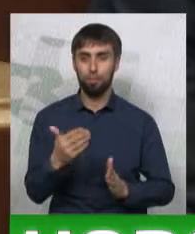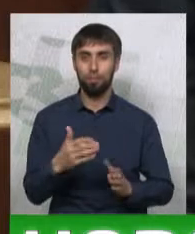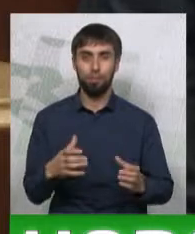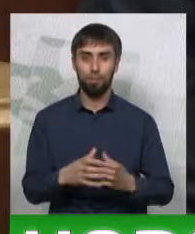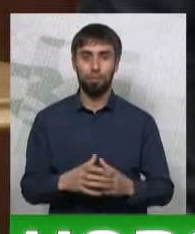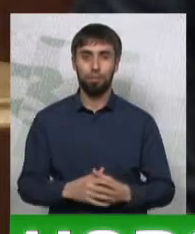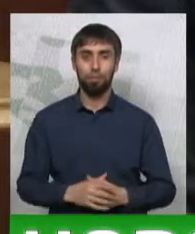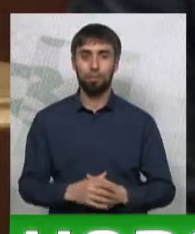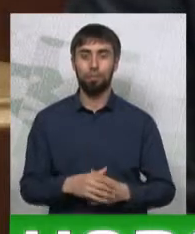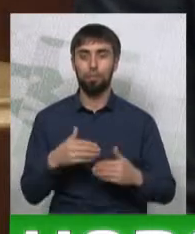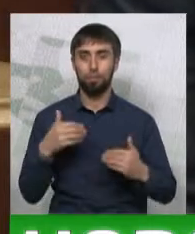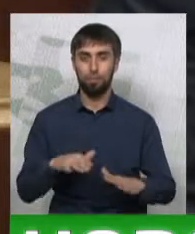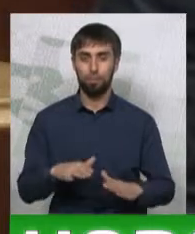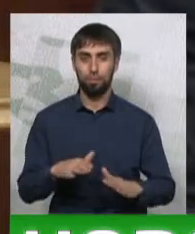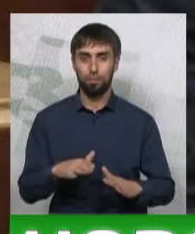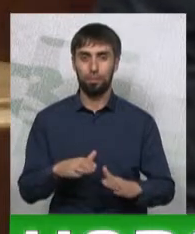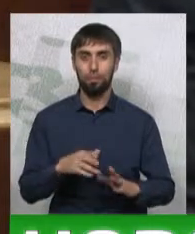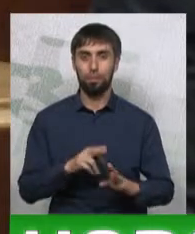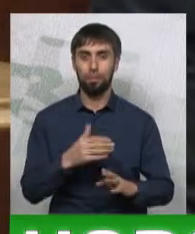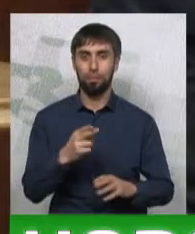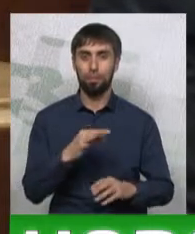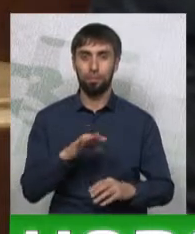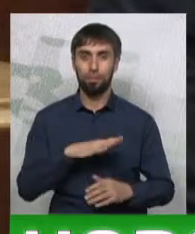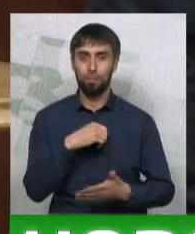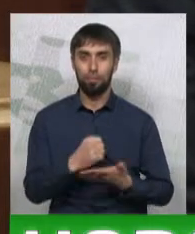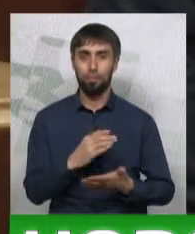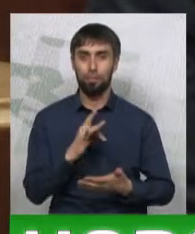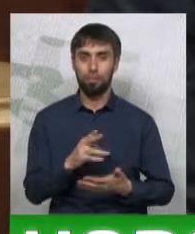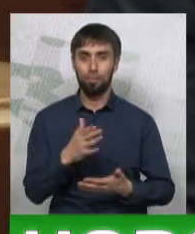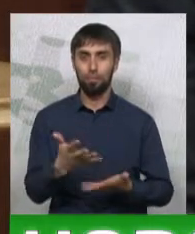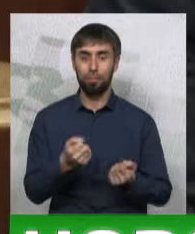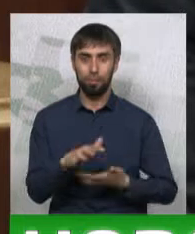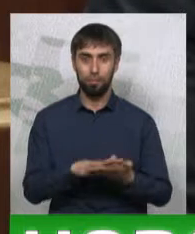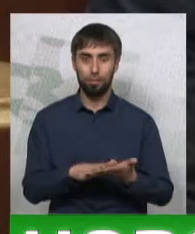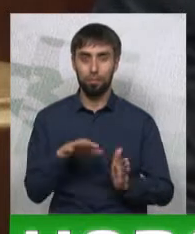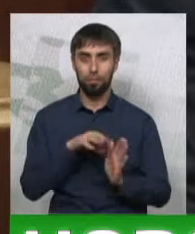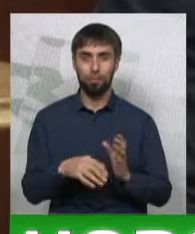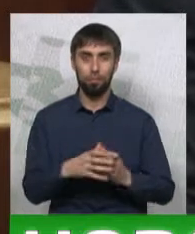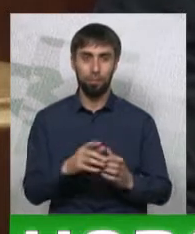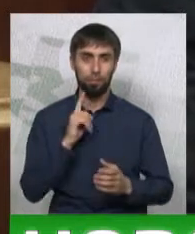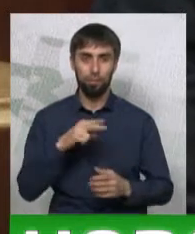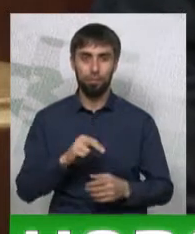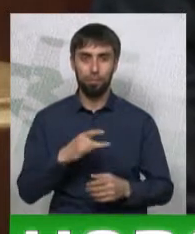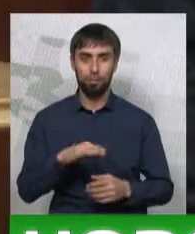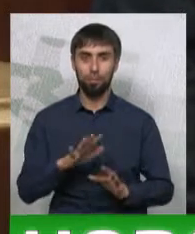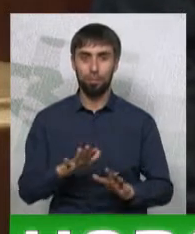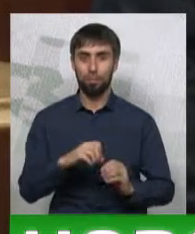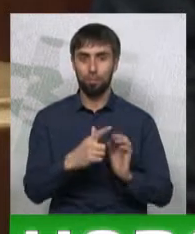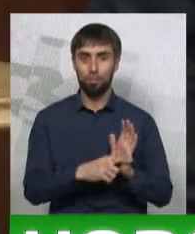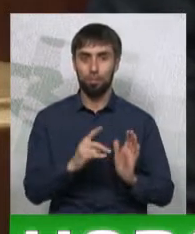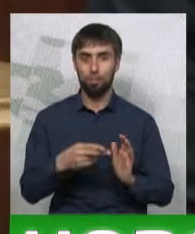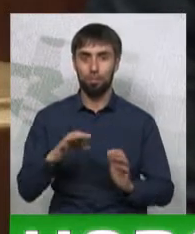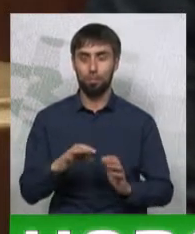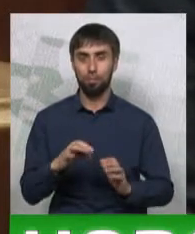формирования. Решением организационного комитета был утвержден срок приема заявлений для включения в состав молодежного парламента, то есть с 17 ноября